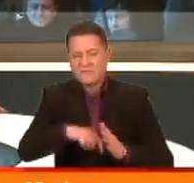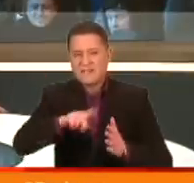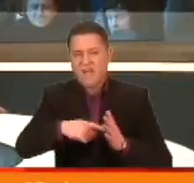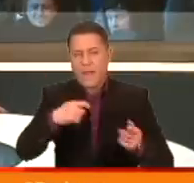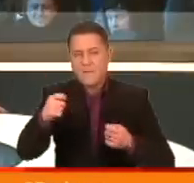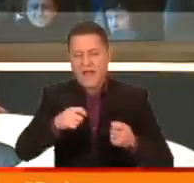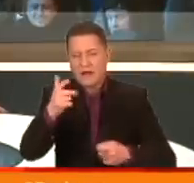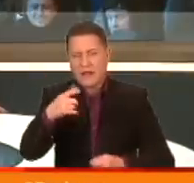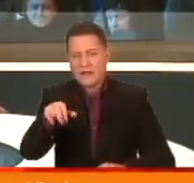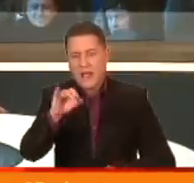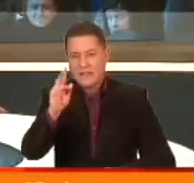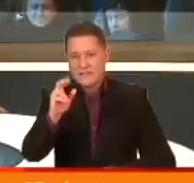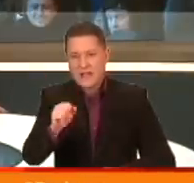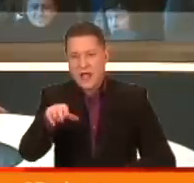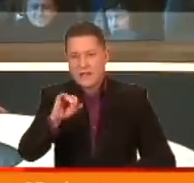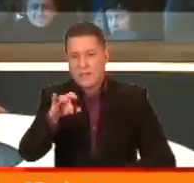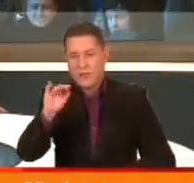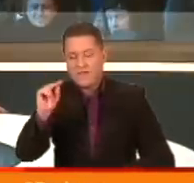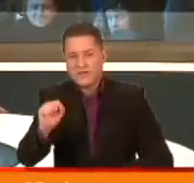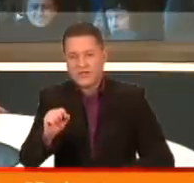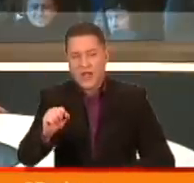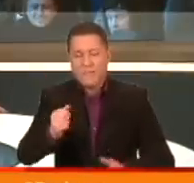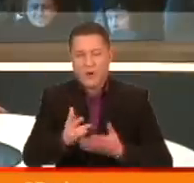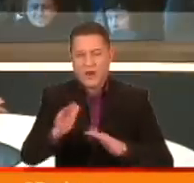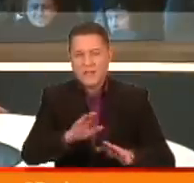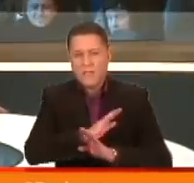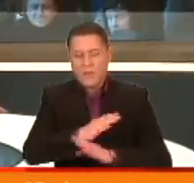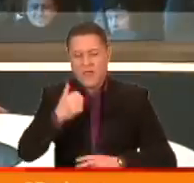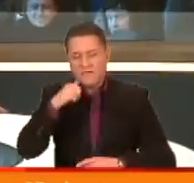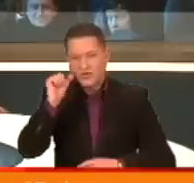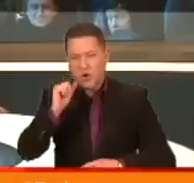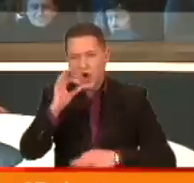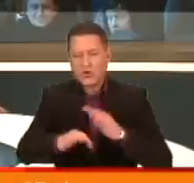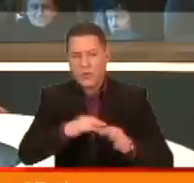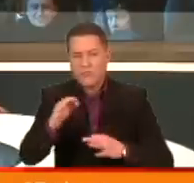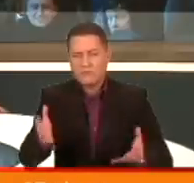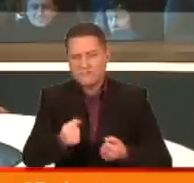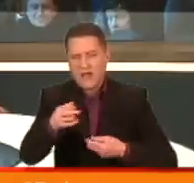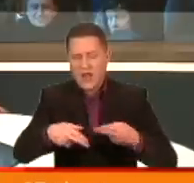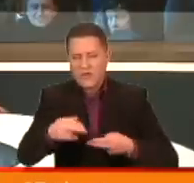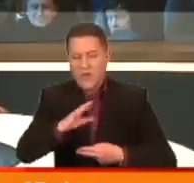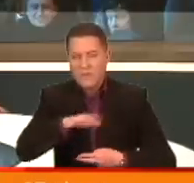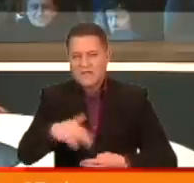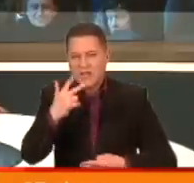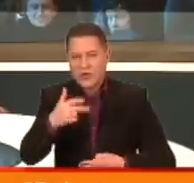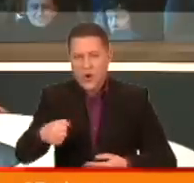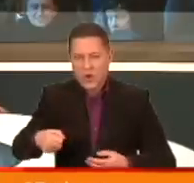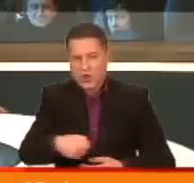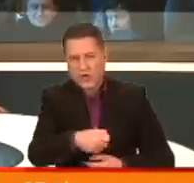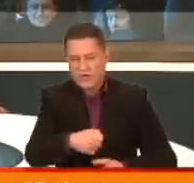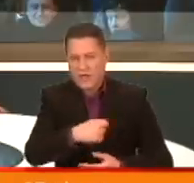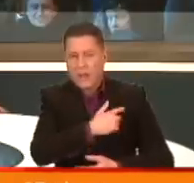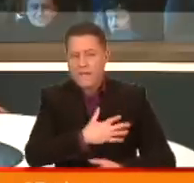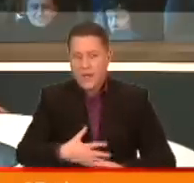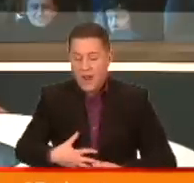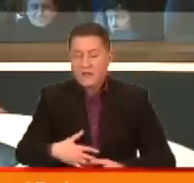Павла Адамовича. Популярний політик помер учора. Добу лікарі рятували його після 3 ножових поранень. На мітинги